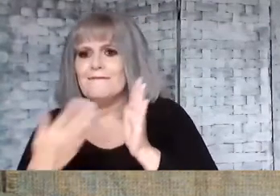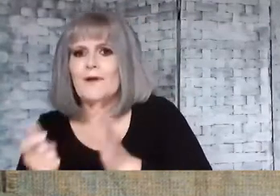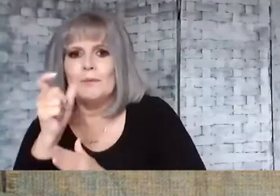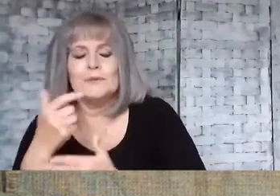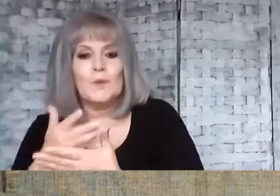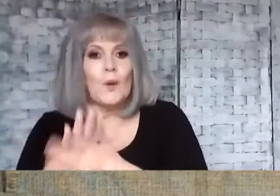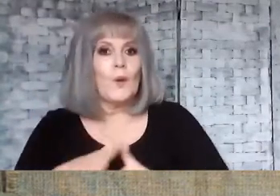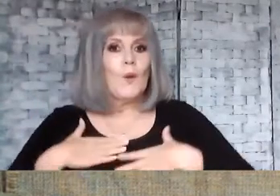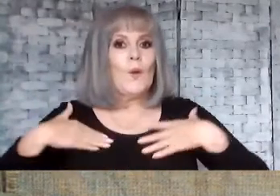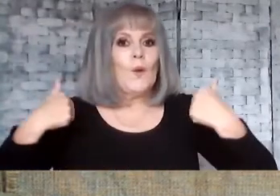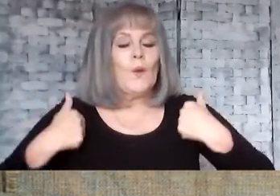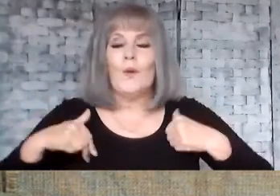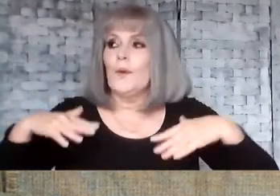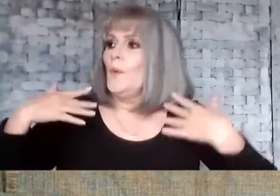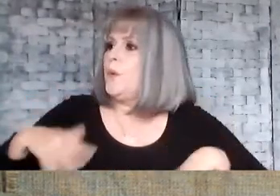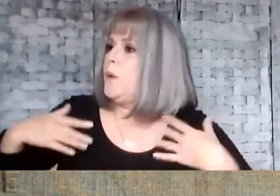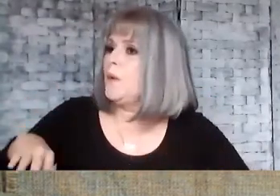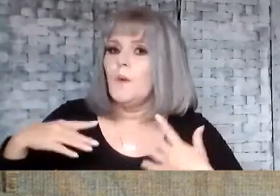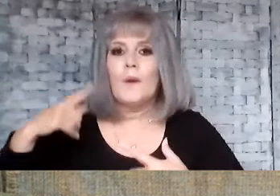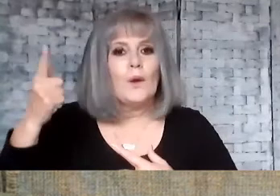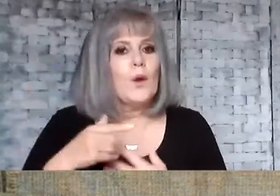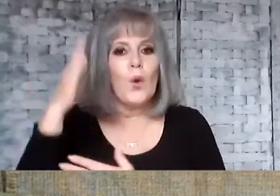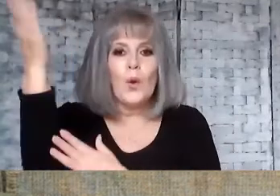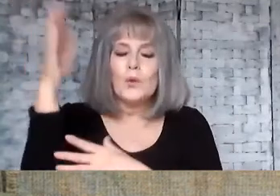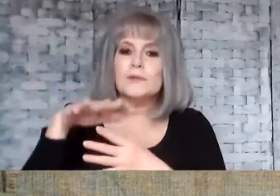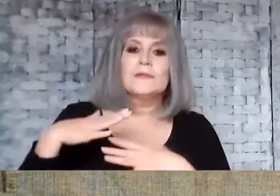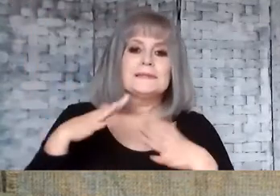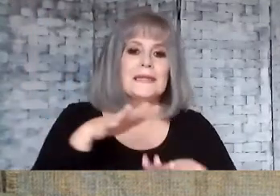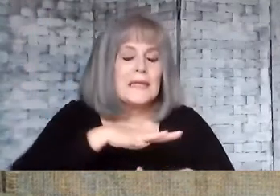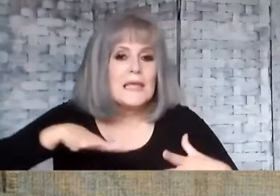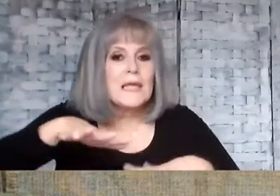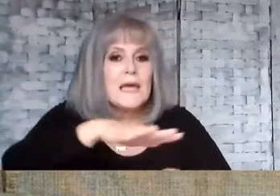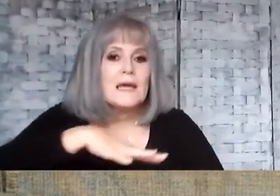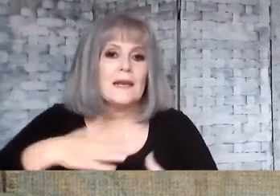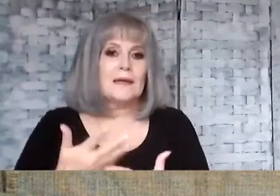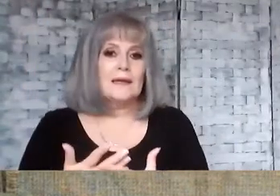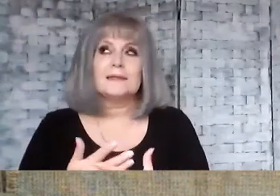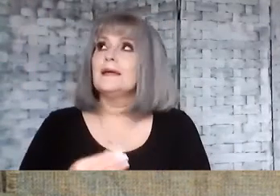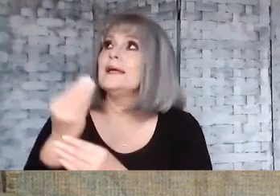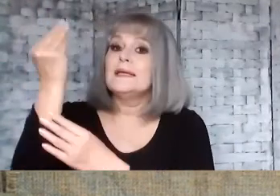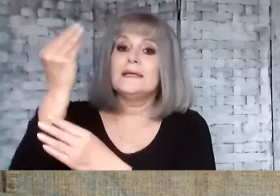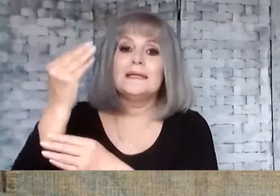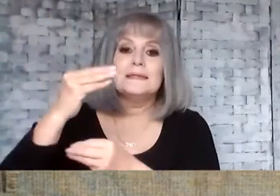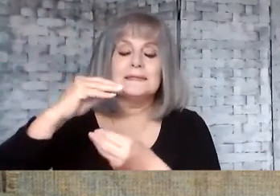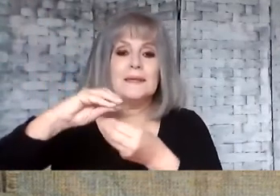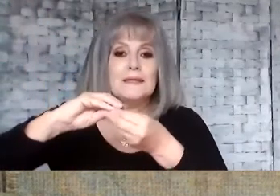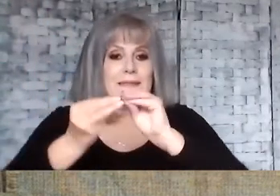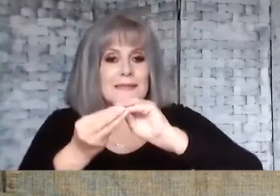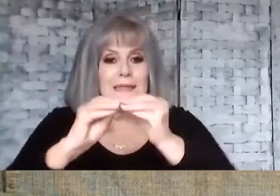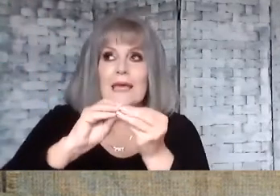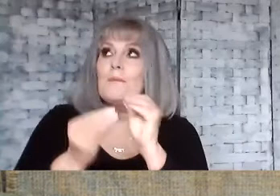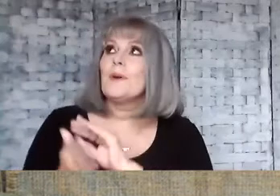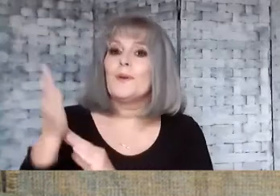van Godse heerlijkheid. Dis die plek van lewe. Hier is die Skepper God nou